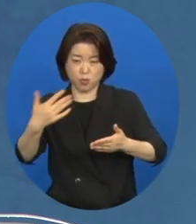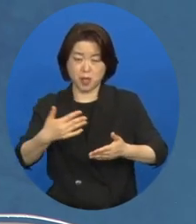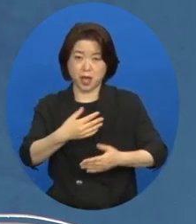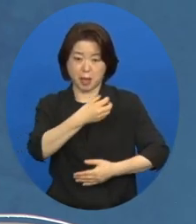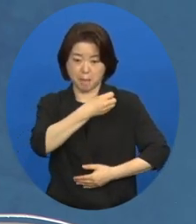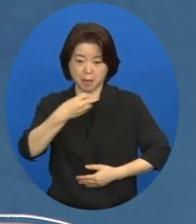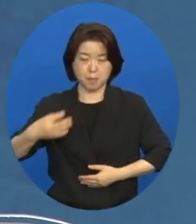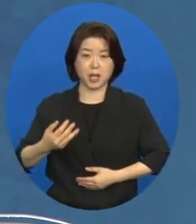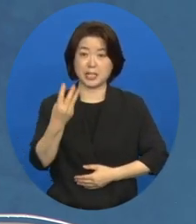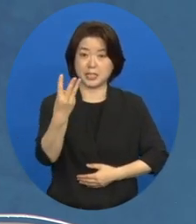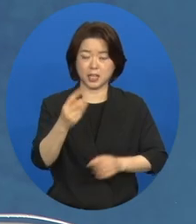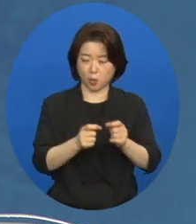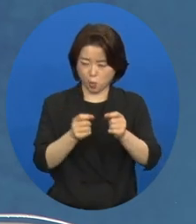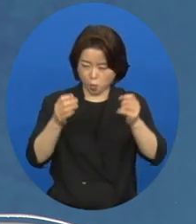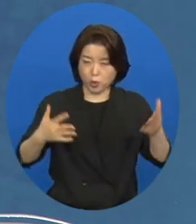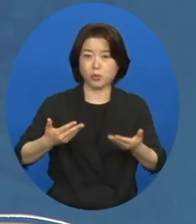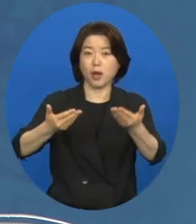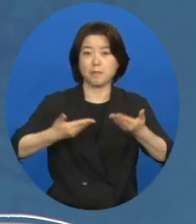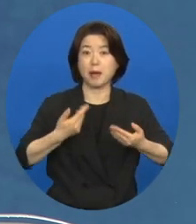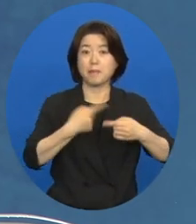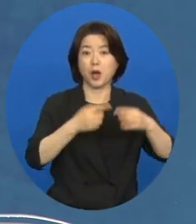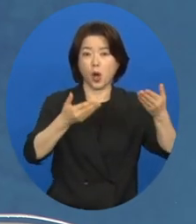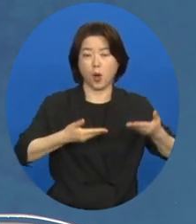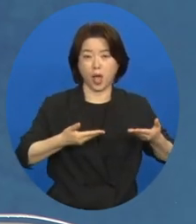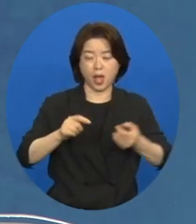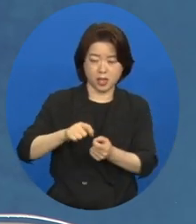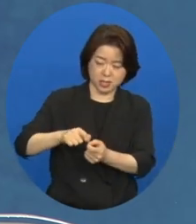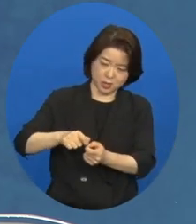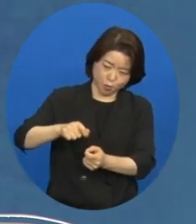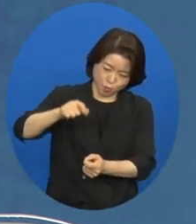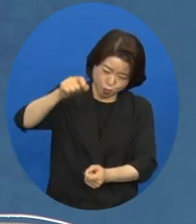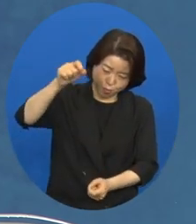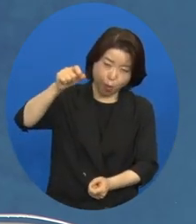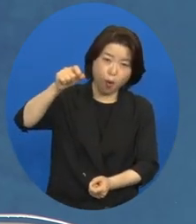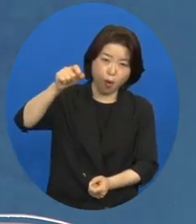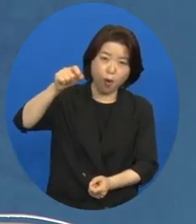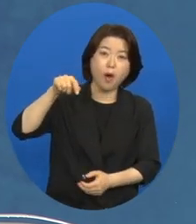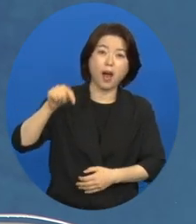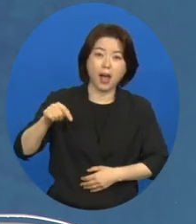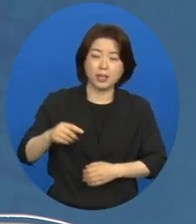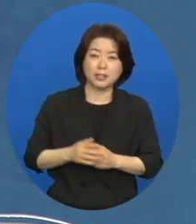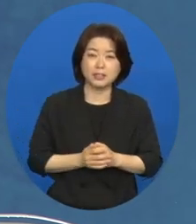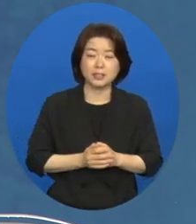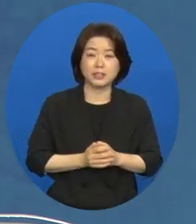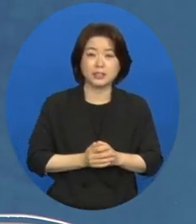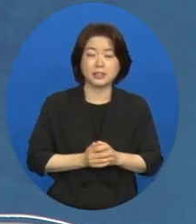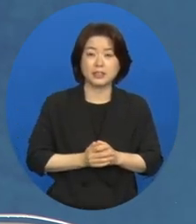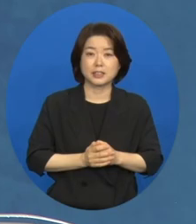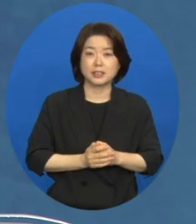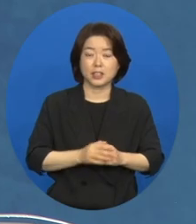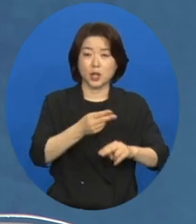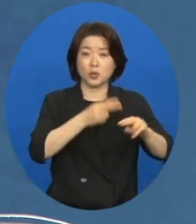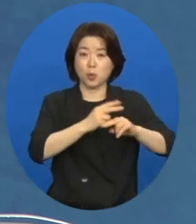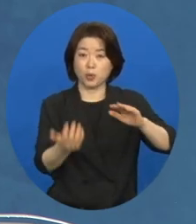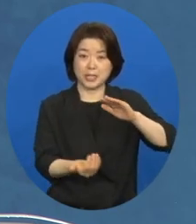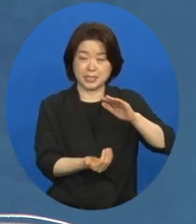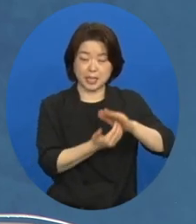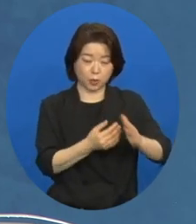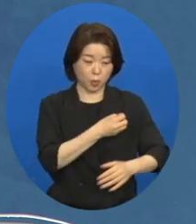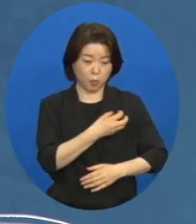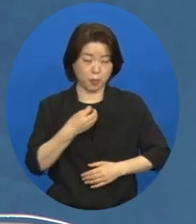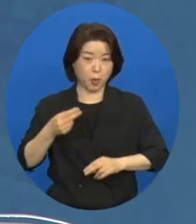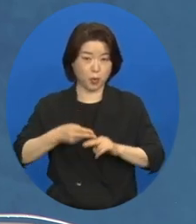오랫동안 받으셨고 또 이분은 최장수 그 미슐랭 가이드